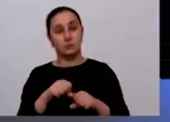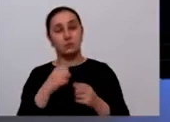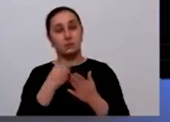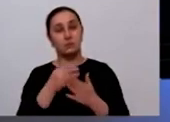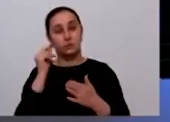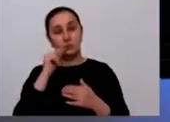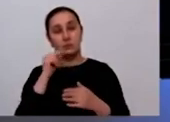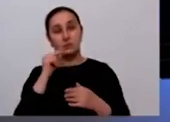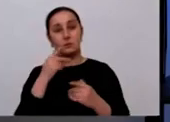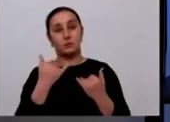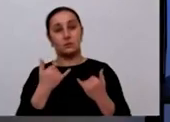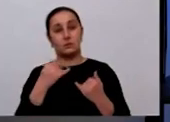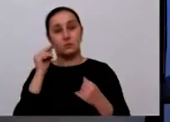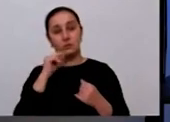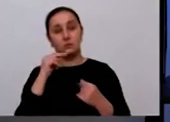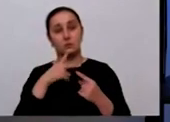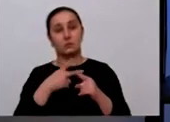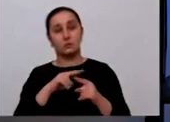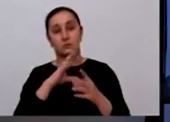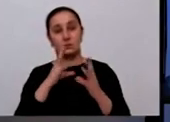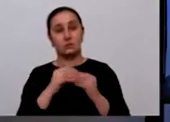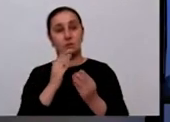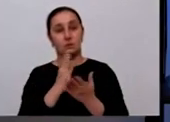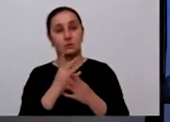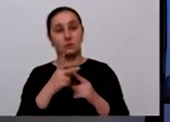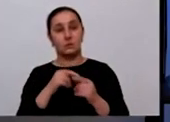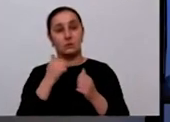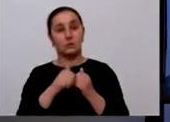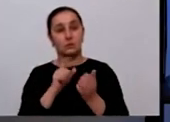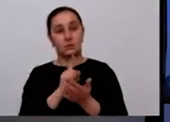Aziz o'quvchilar, bugungi darslarimiz shulardan iborat edi. Har bir vazifani o'z vaqtida